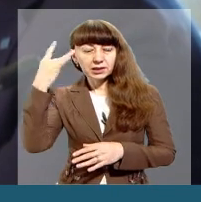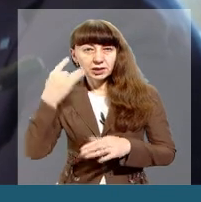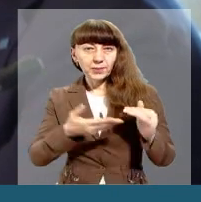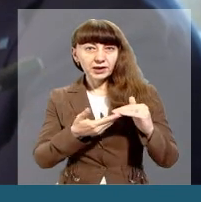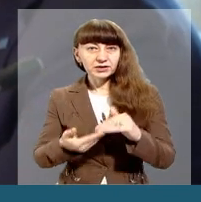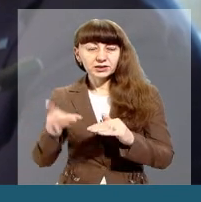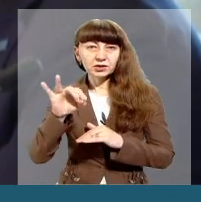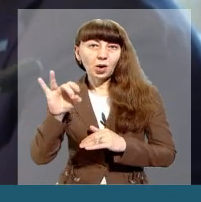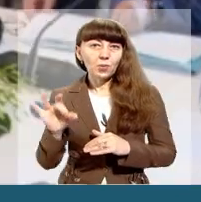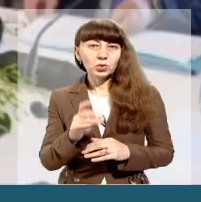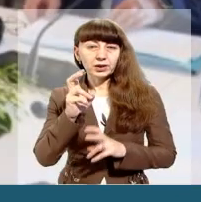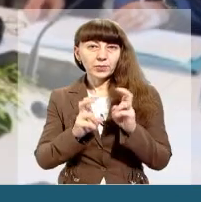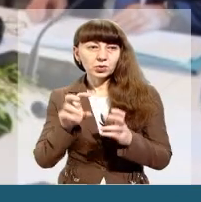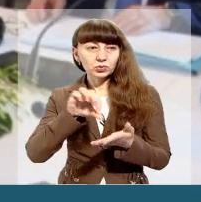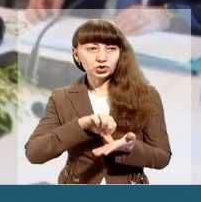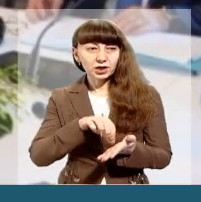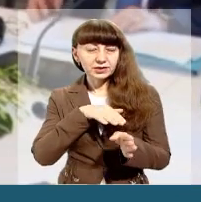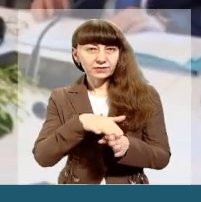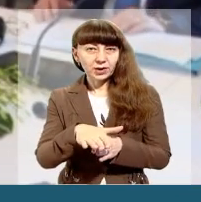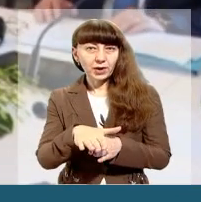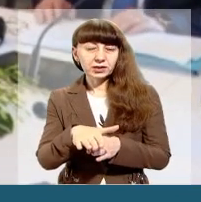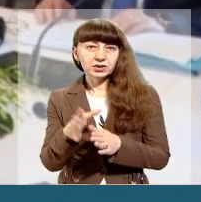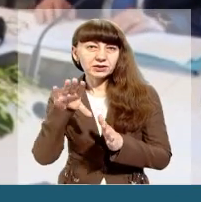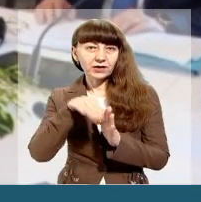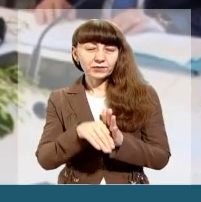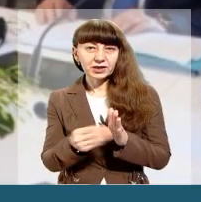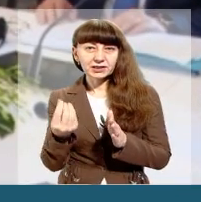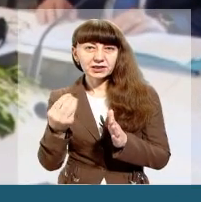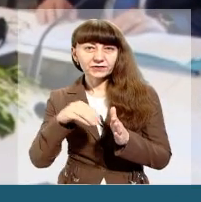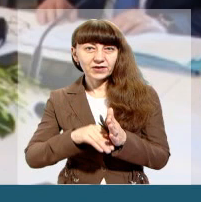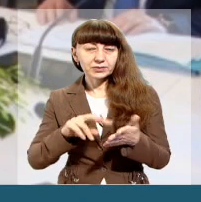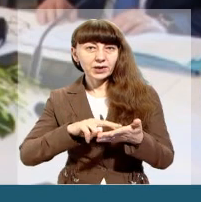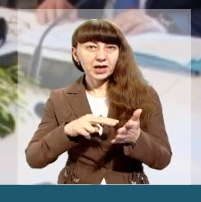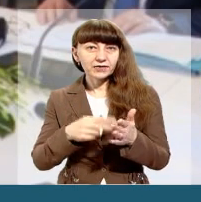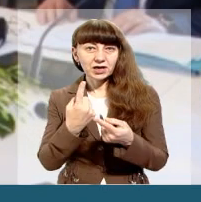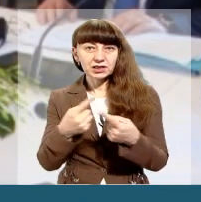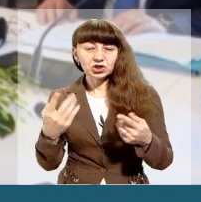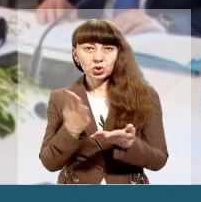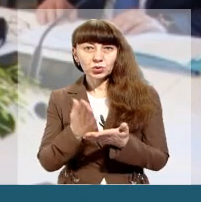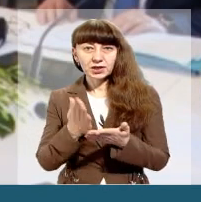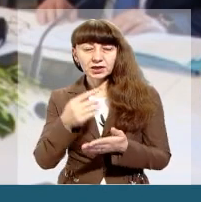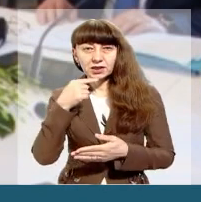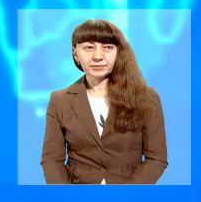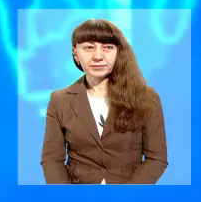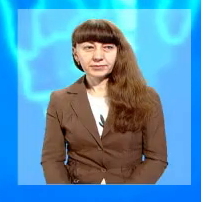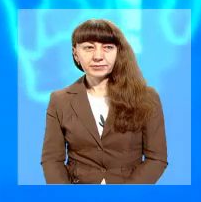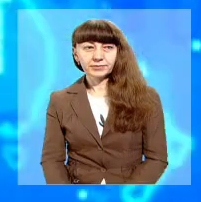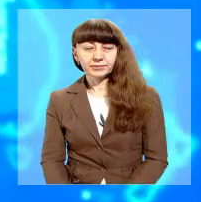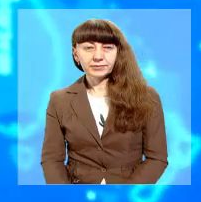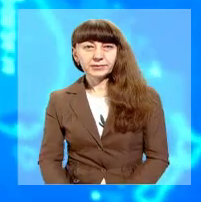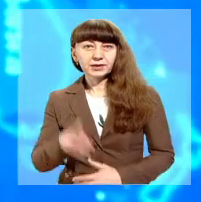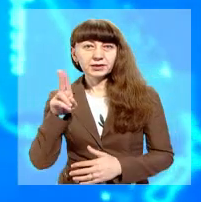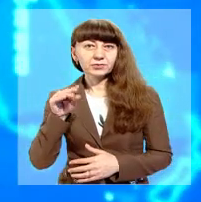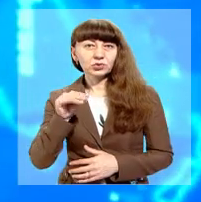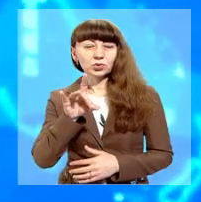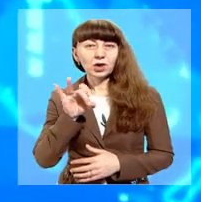пригласил сингапурскую компанию к участию в реализации совместных инвестиционных проектов в различных отраслях экономики Казахстана.